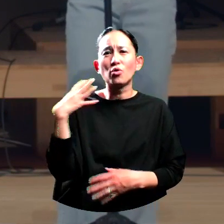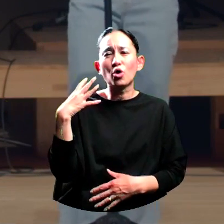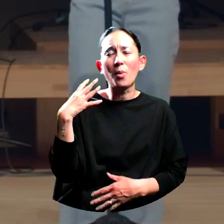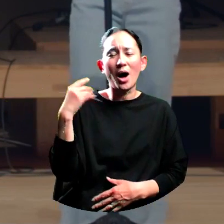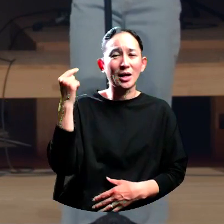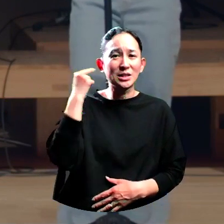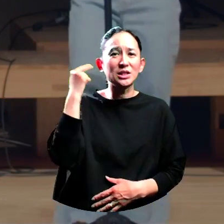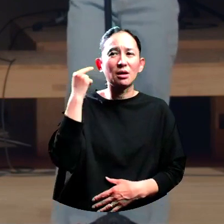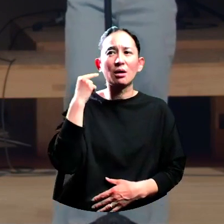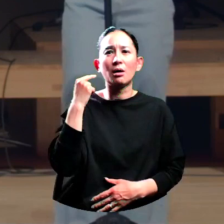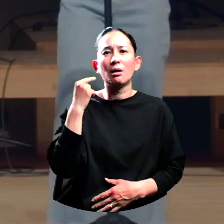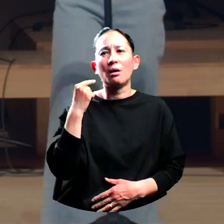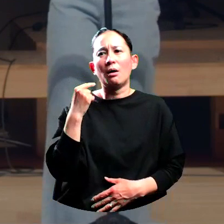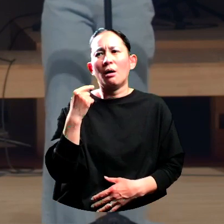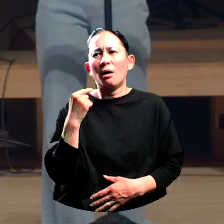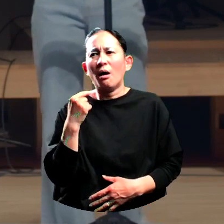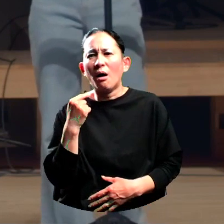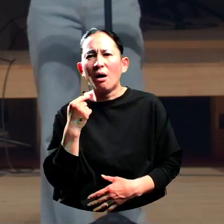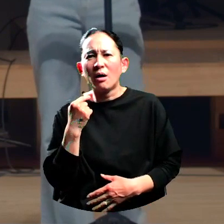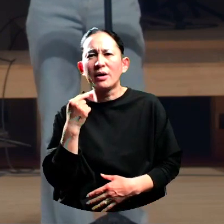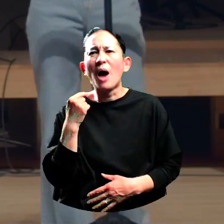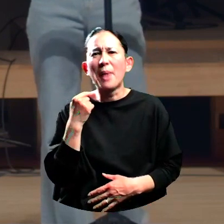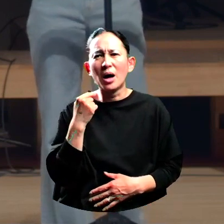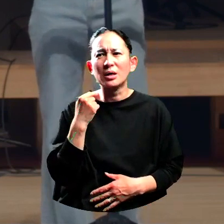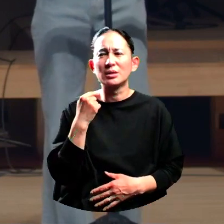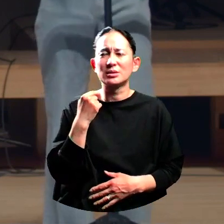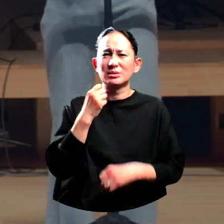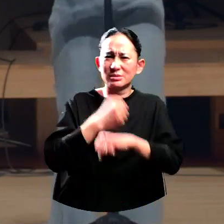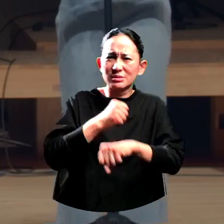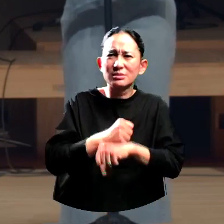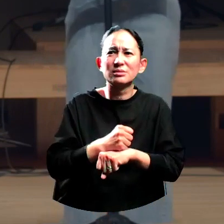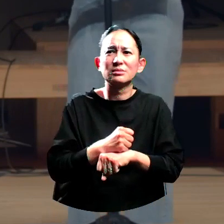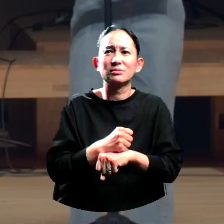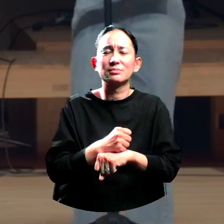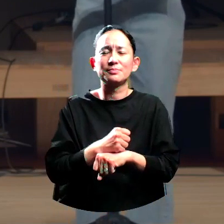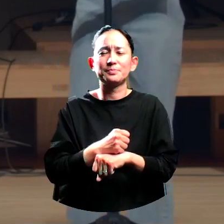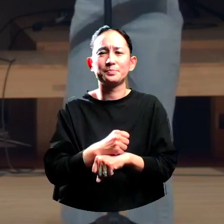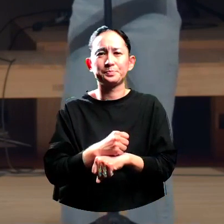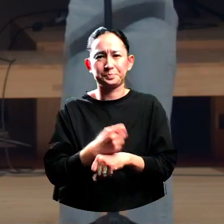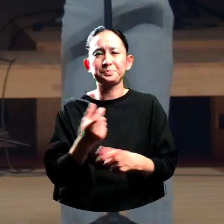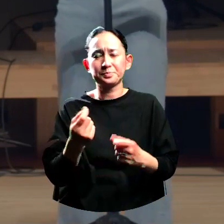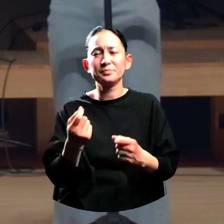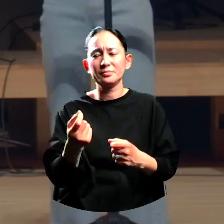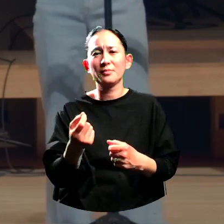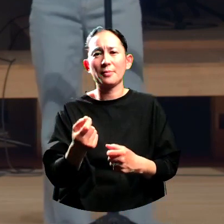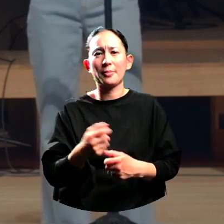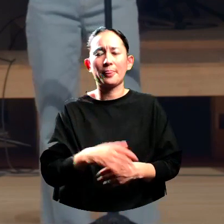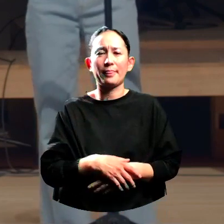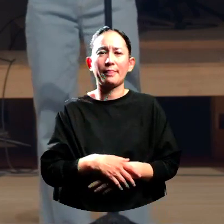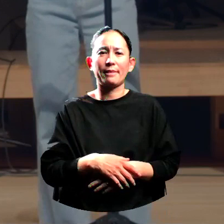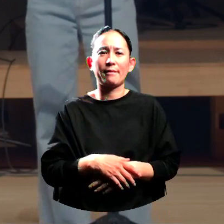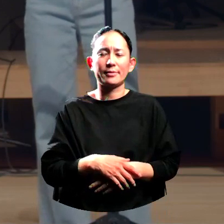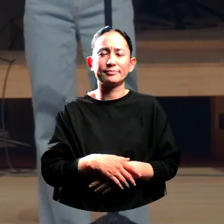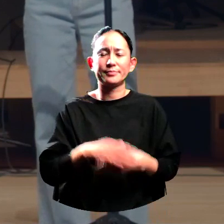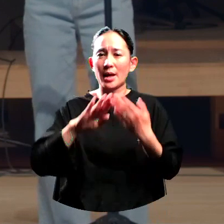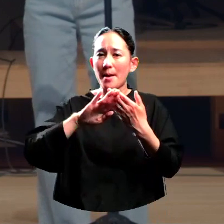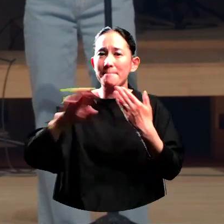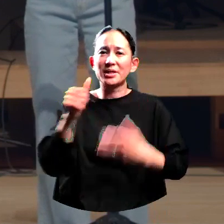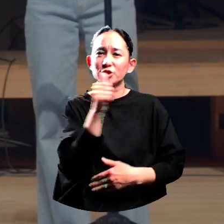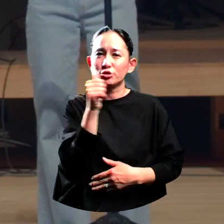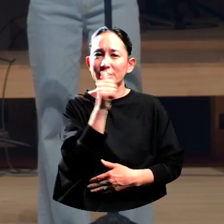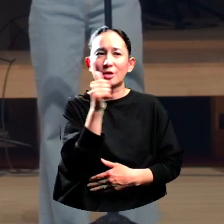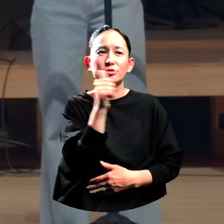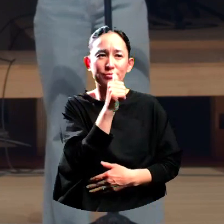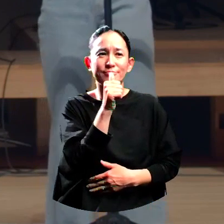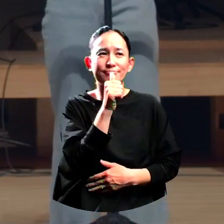tell that whoever said that is in a pretty bad situation. Living Bible という別の聖書の訳ではこのように訳し